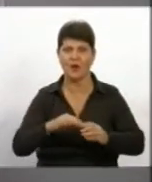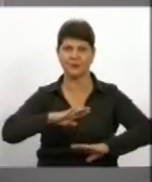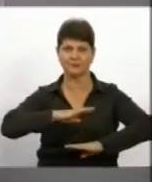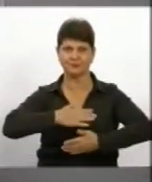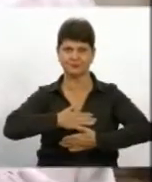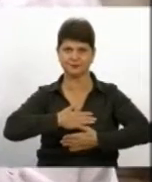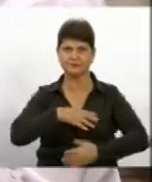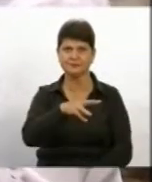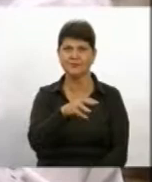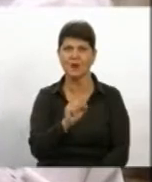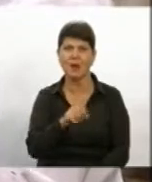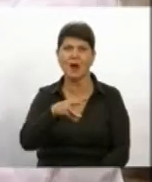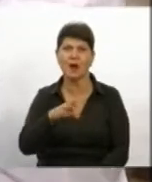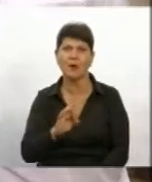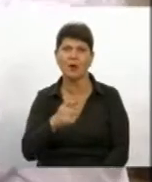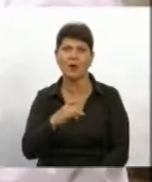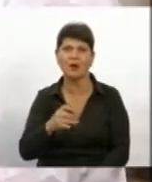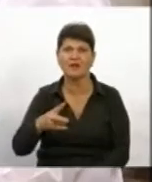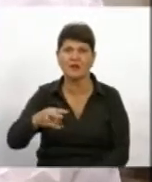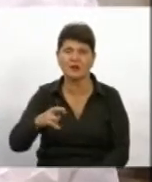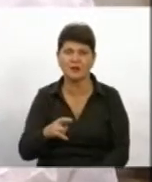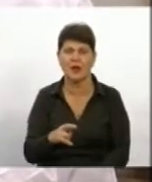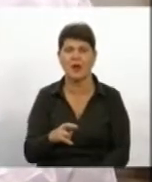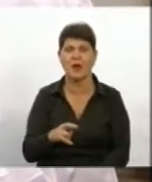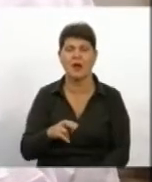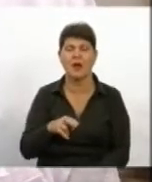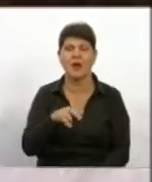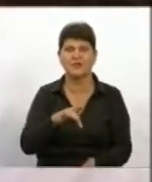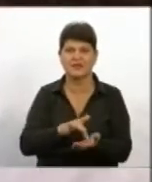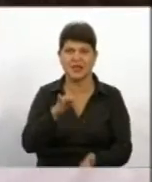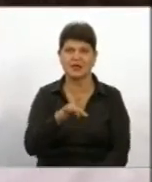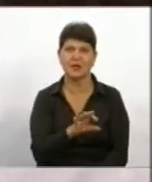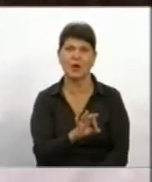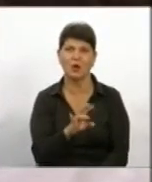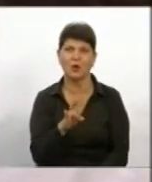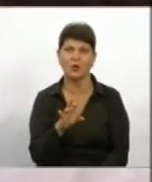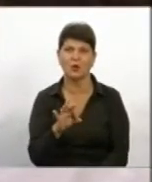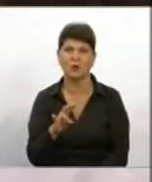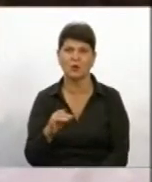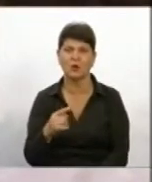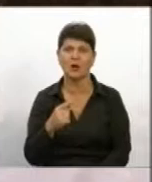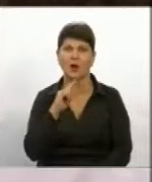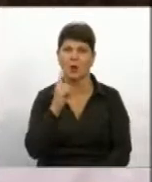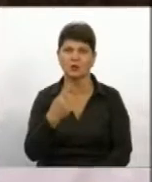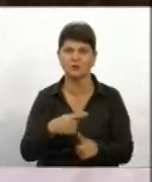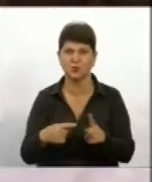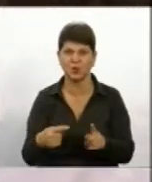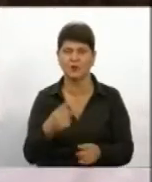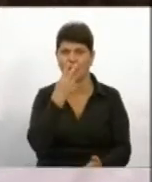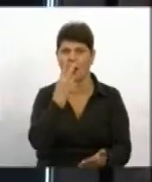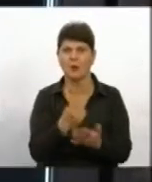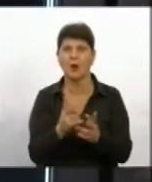каже лікарка-рентгенолог Леся Васюта. У Подільському центрі онкології жінка працює 1,5 року, показує, як